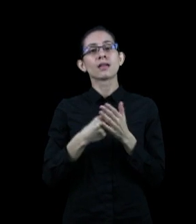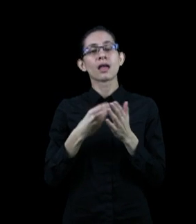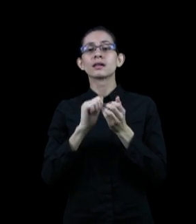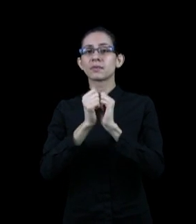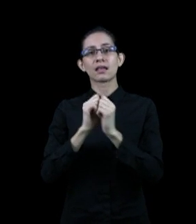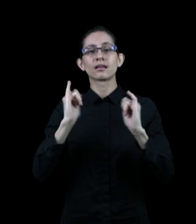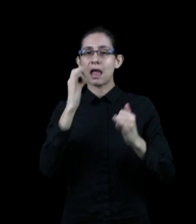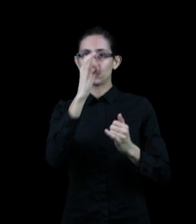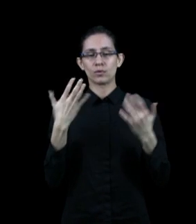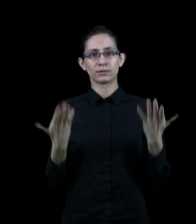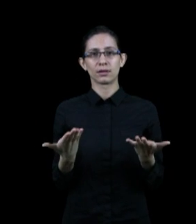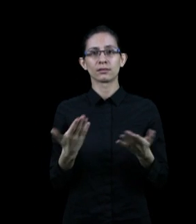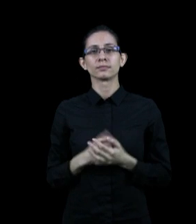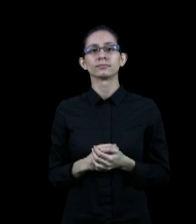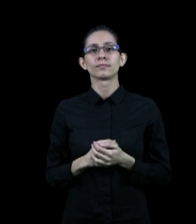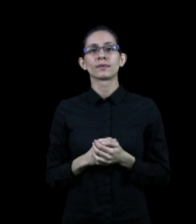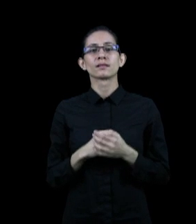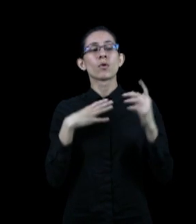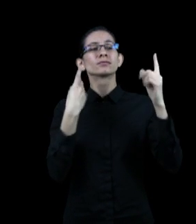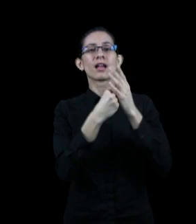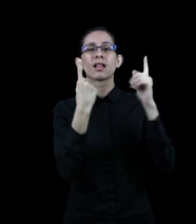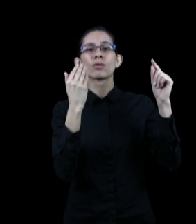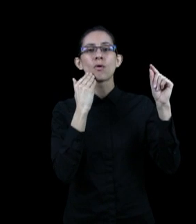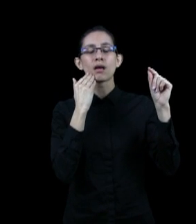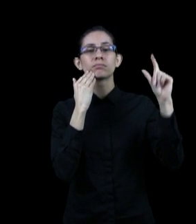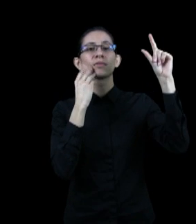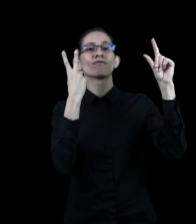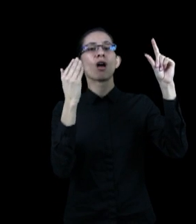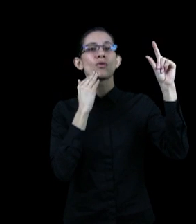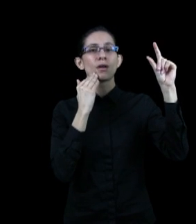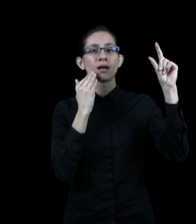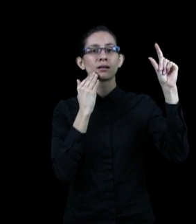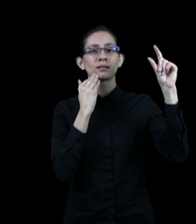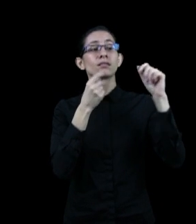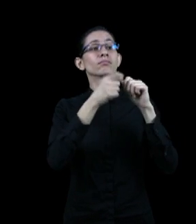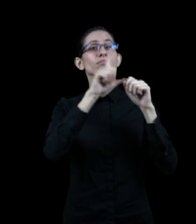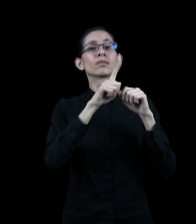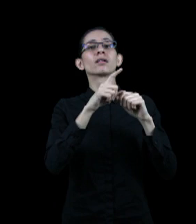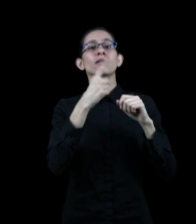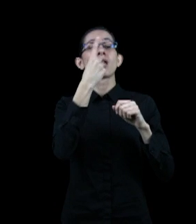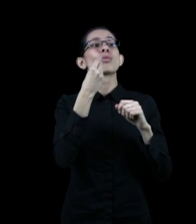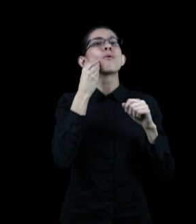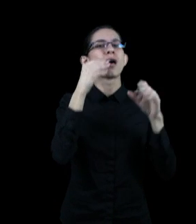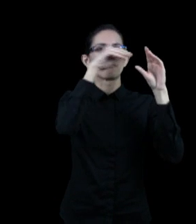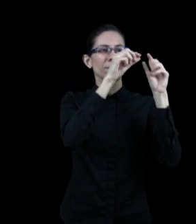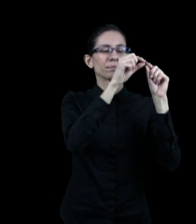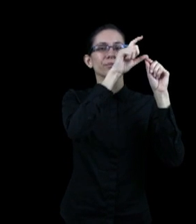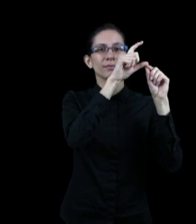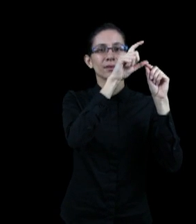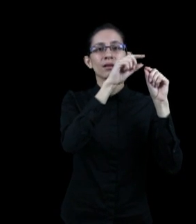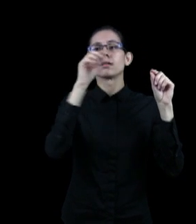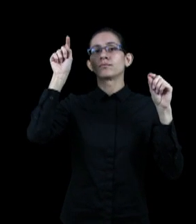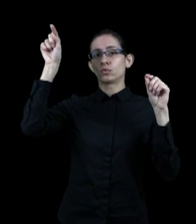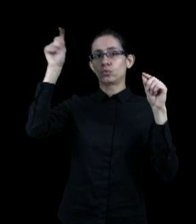Jaką mamy więc procentową zmianę ceny? Cena zmieniła się z 1 na 2 dolary, więc mamy wzrost ceny o